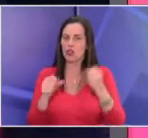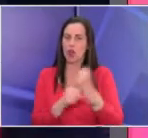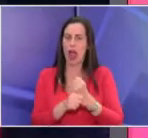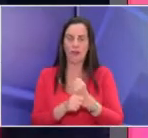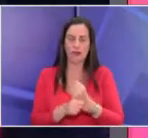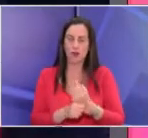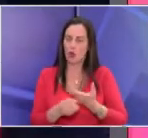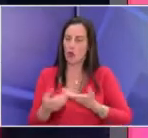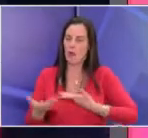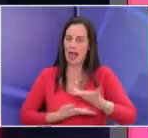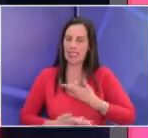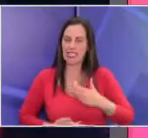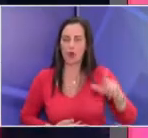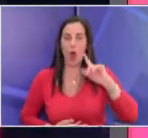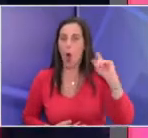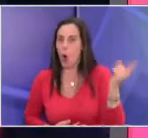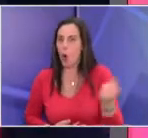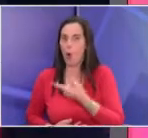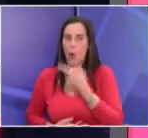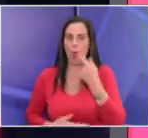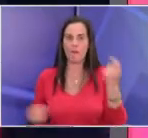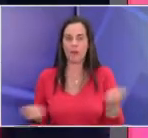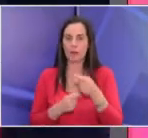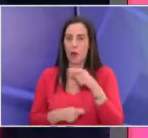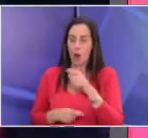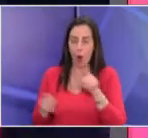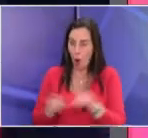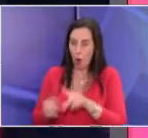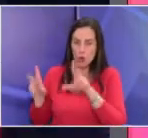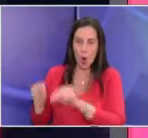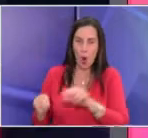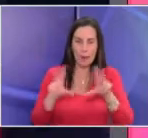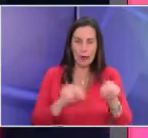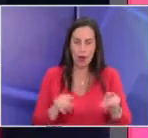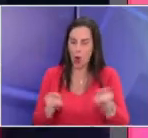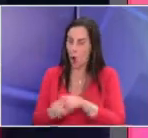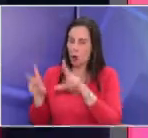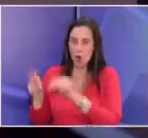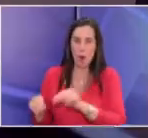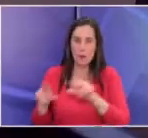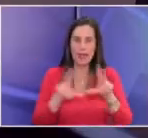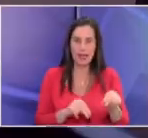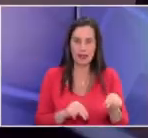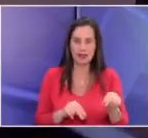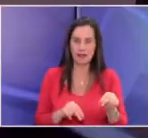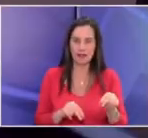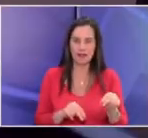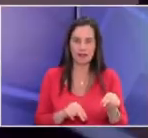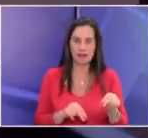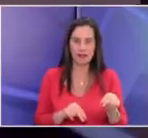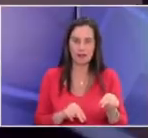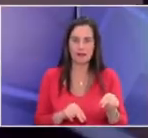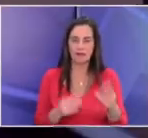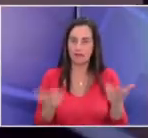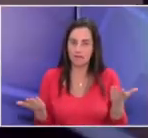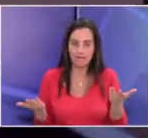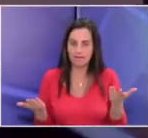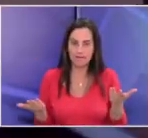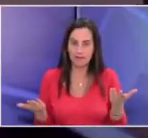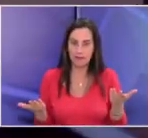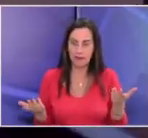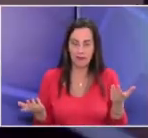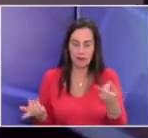זה. זה הקטע. זה מה שאומרים לי. פשוט, הוא עבר. ומי נתן לו לעבור? לא. רגע, אבל תגידי גם, ראו את